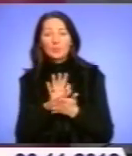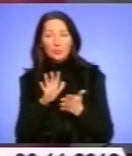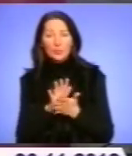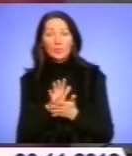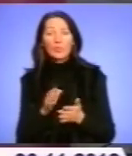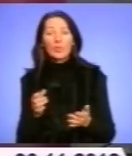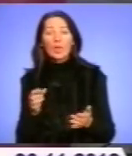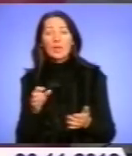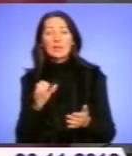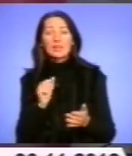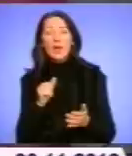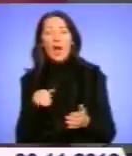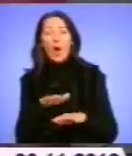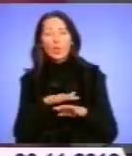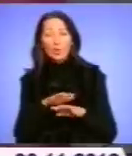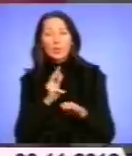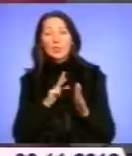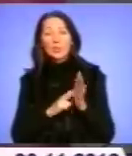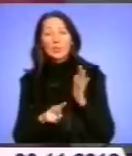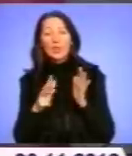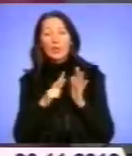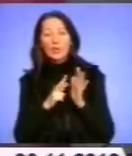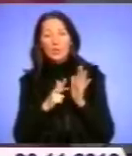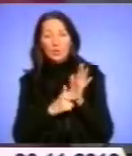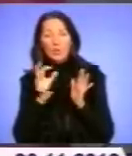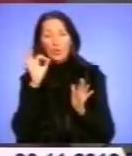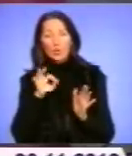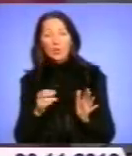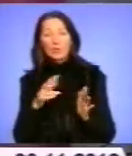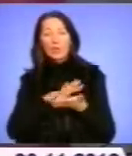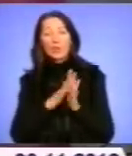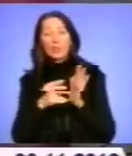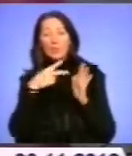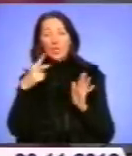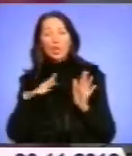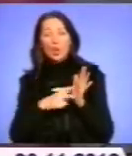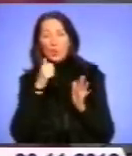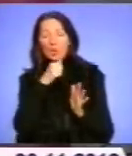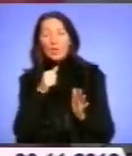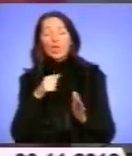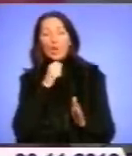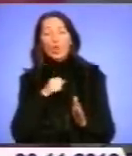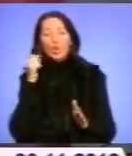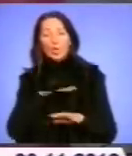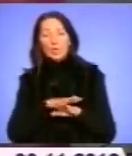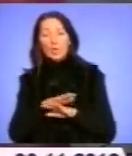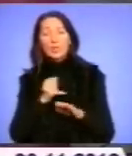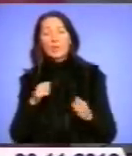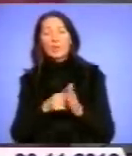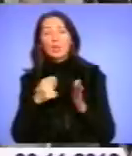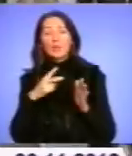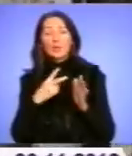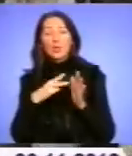з 78% станом на 2007 рік дорослого населення до 63 у 2011